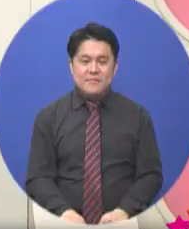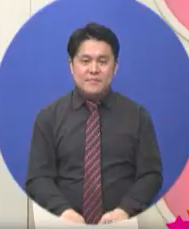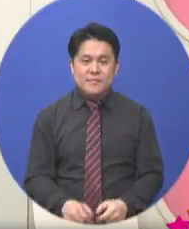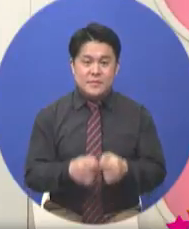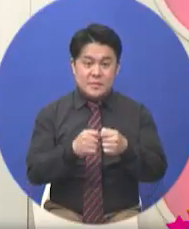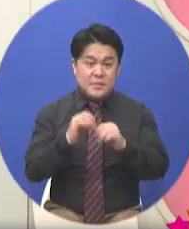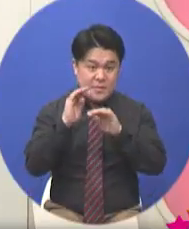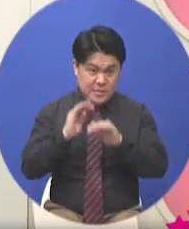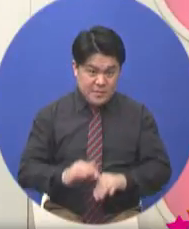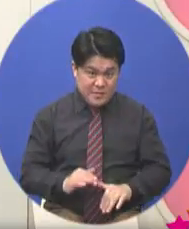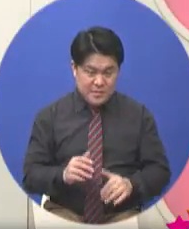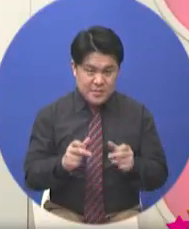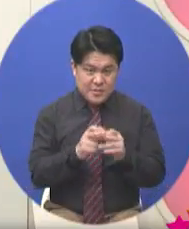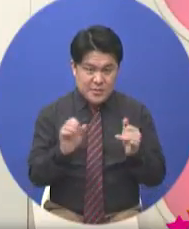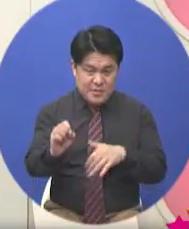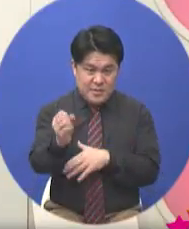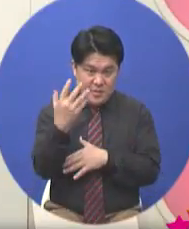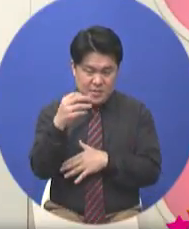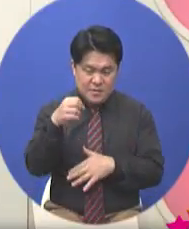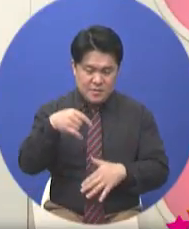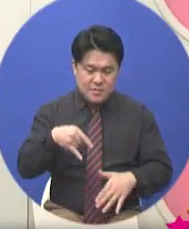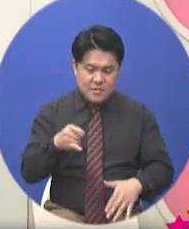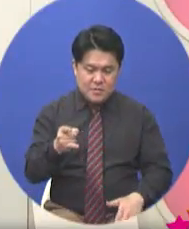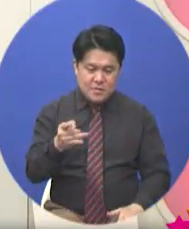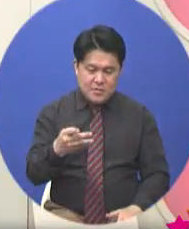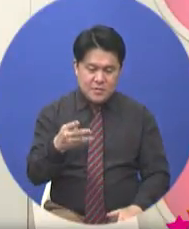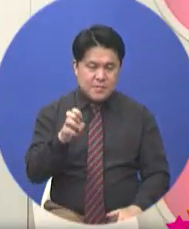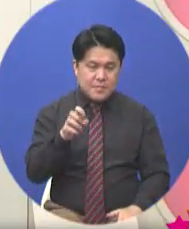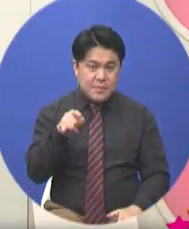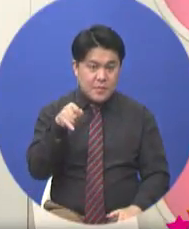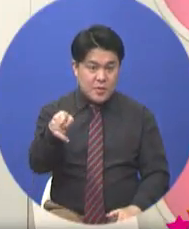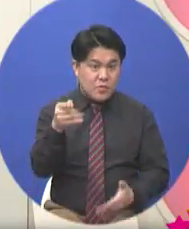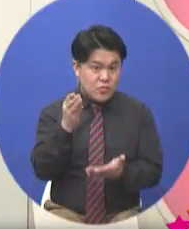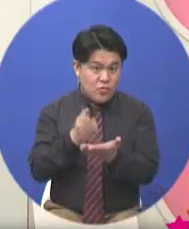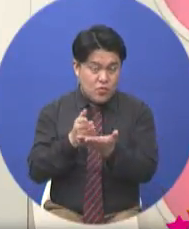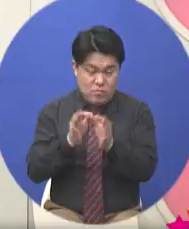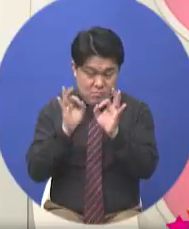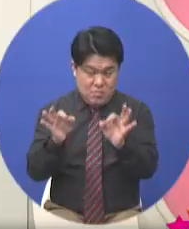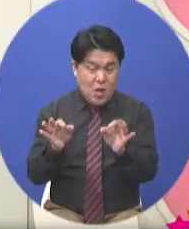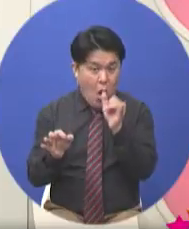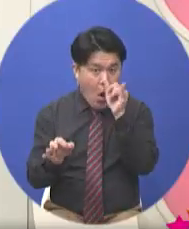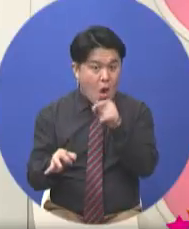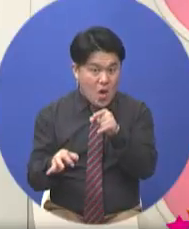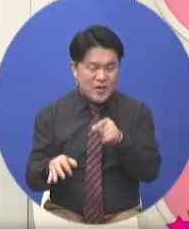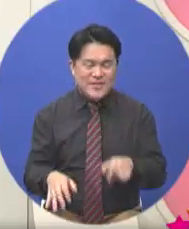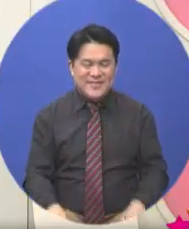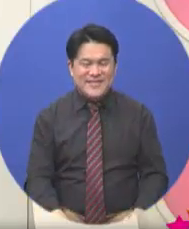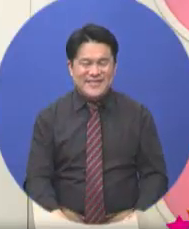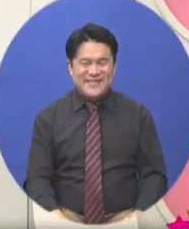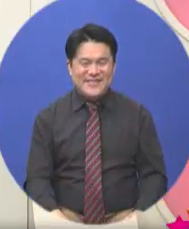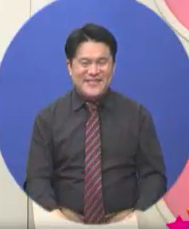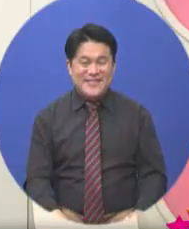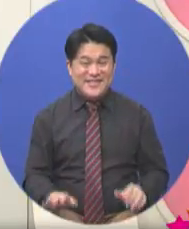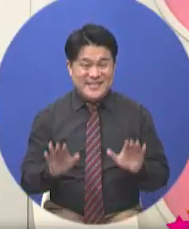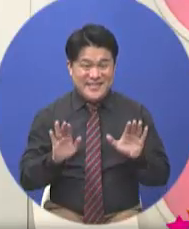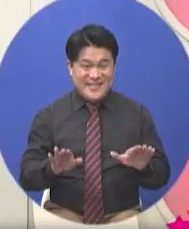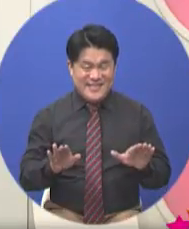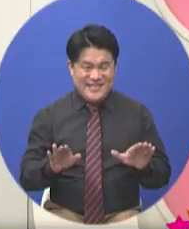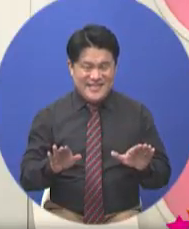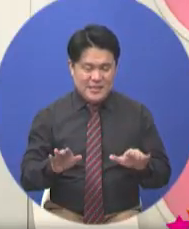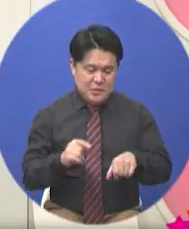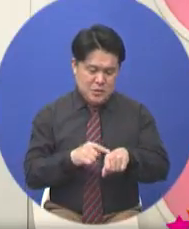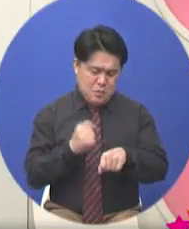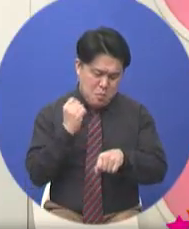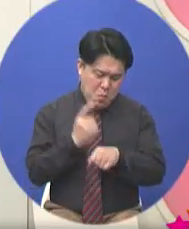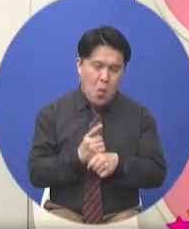자세한 소식은요. 네. 장애인신문과 웰페이퍼 뉴스에서도 확인하실 수 있습니다. 네. 자, 이제 오늘